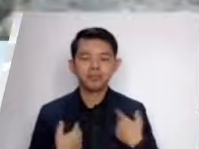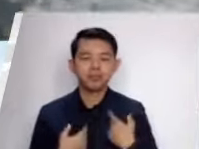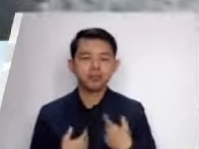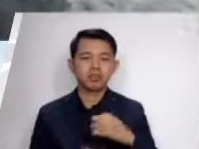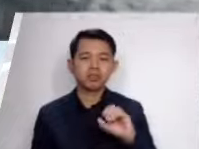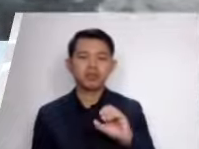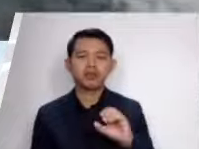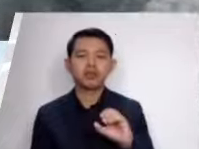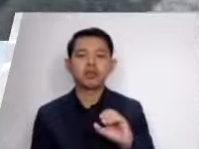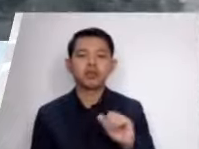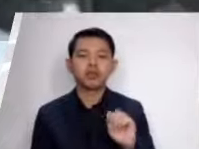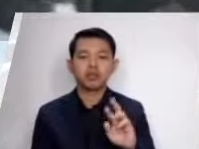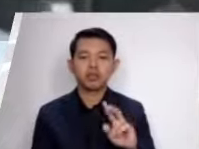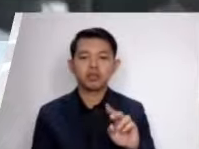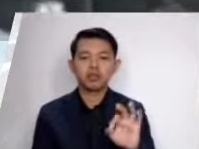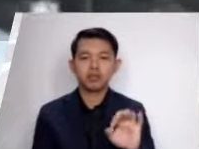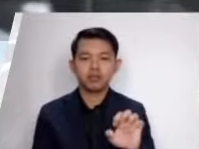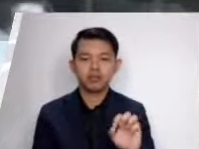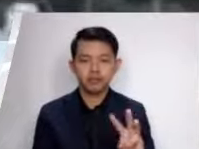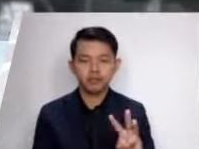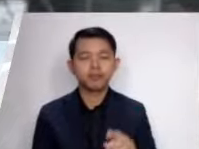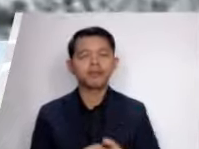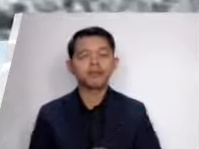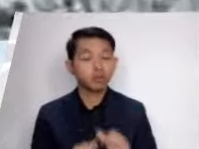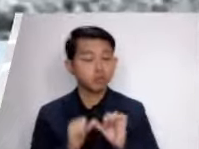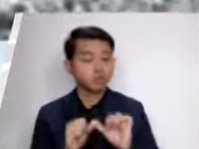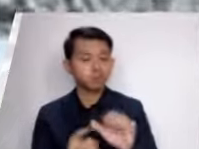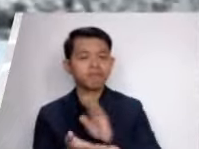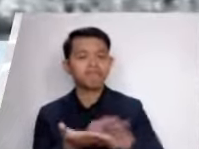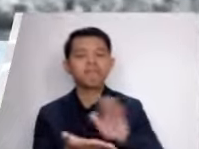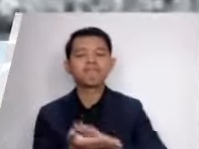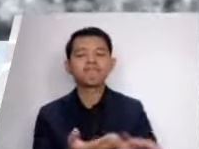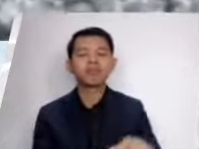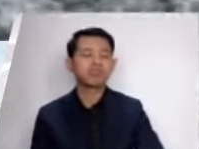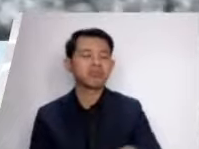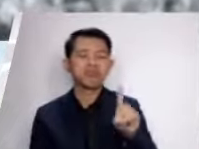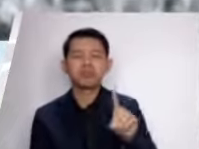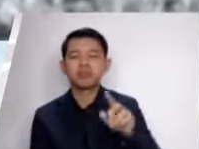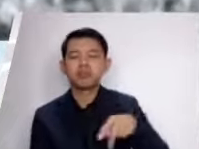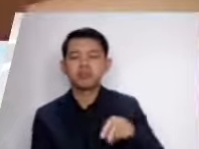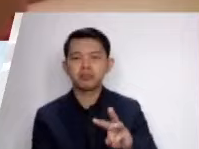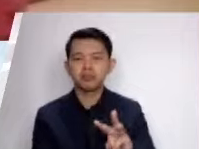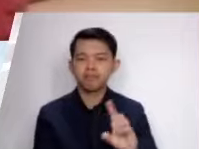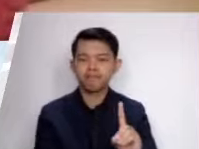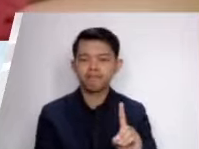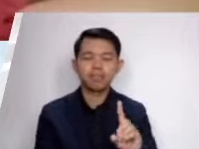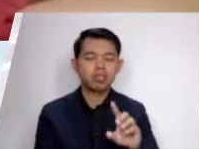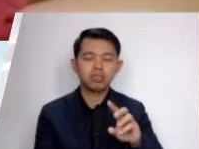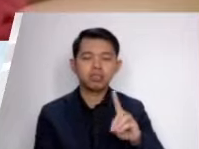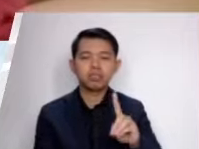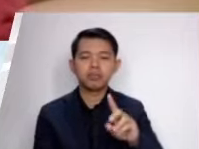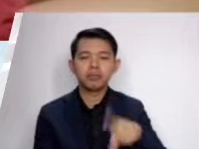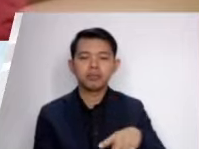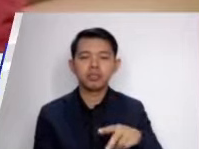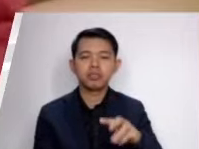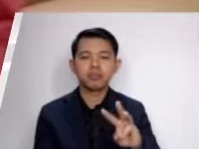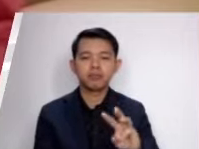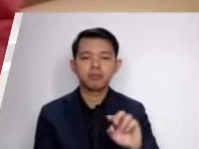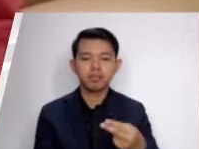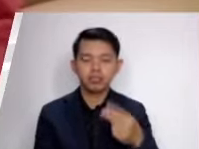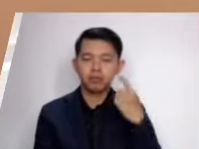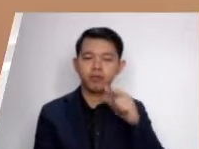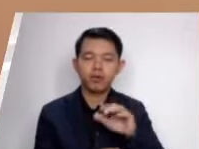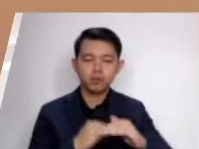Patuloy rin ang clearing operations ng DPWH sa mga kalsadang nalahat. Mula sa GMA Regional